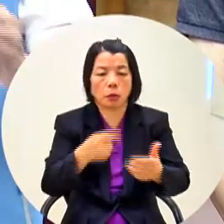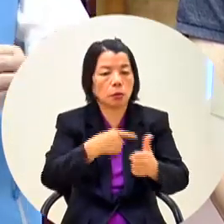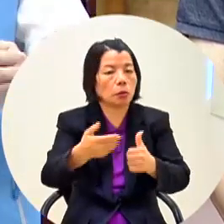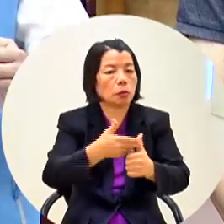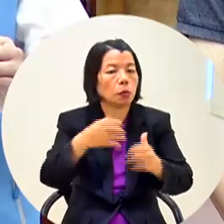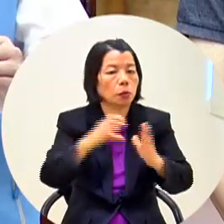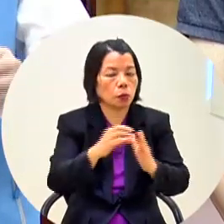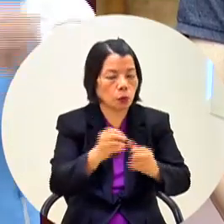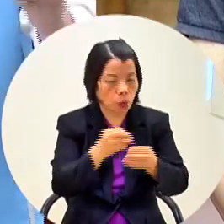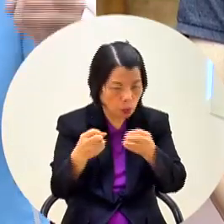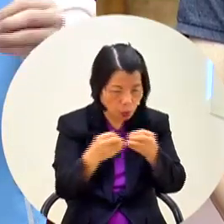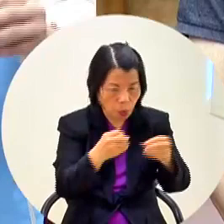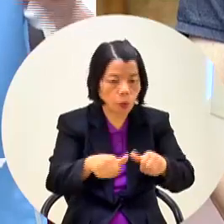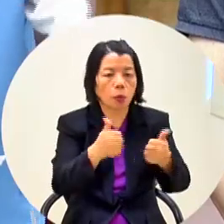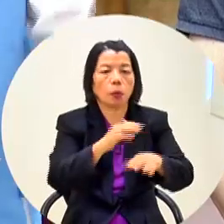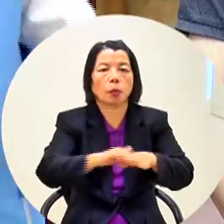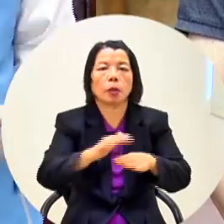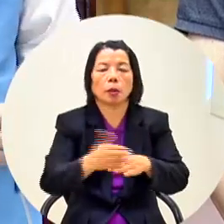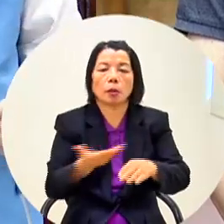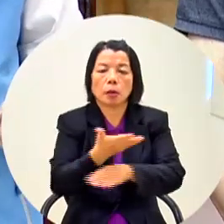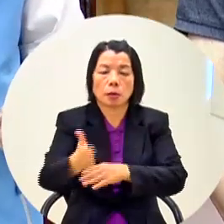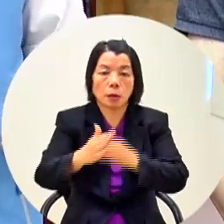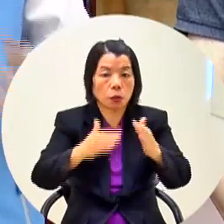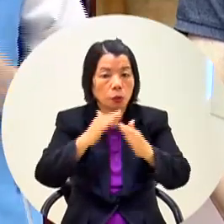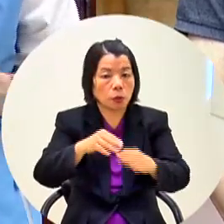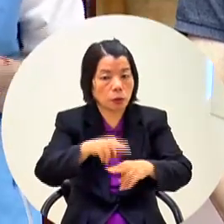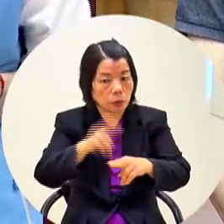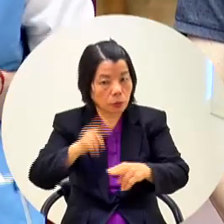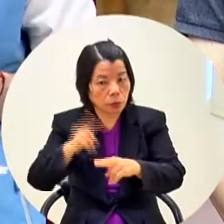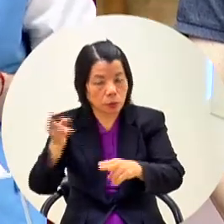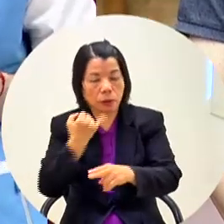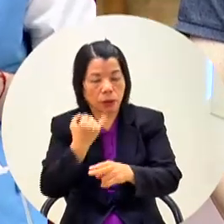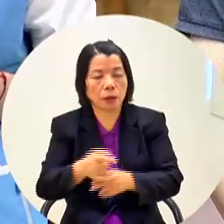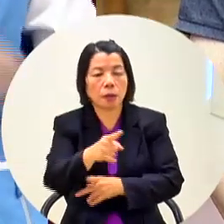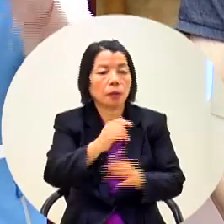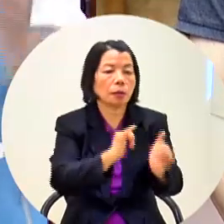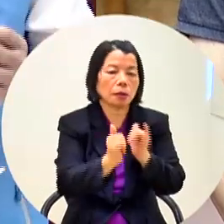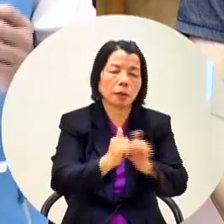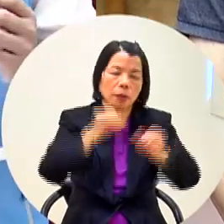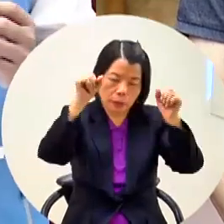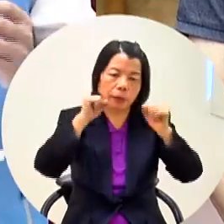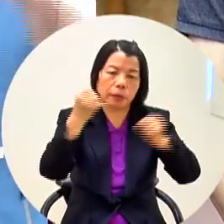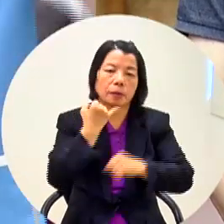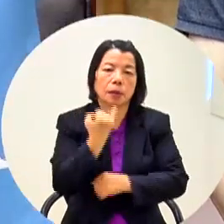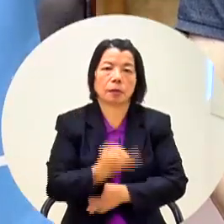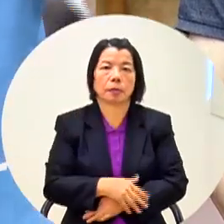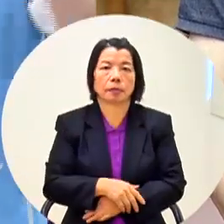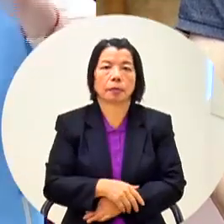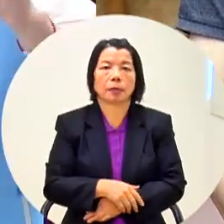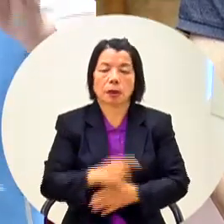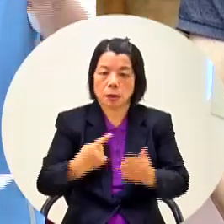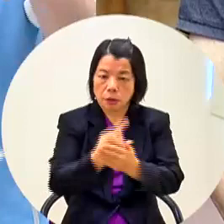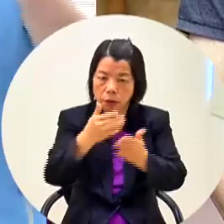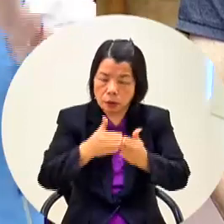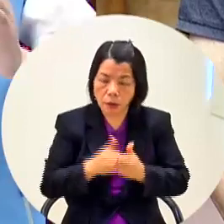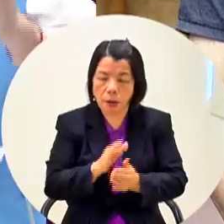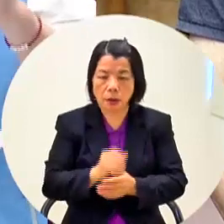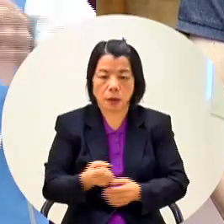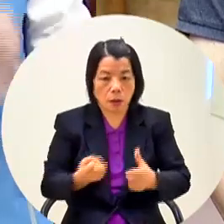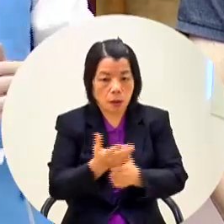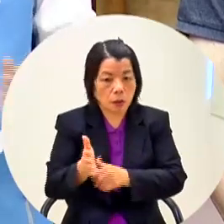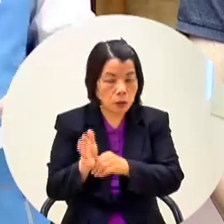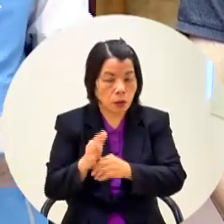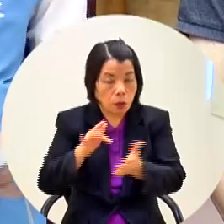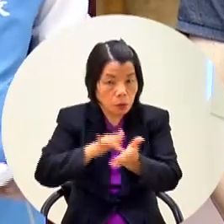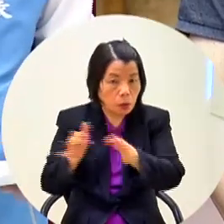让学校的空间可以开放，让社区的民众使用。我们非常希望如此做，只要疫情能够安